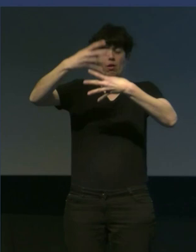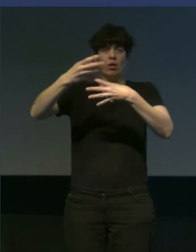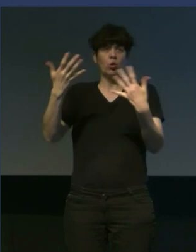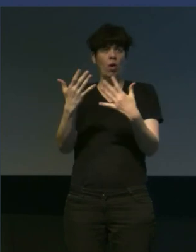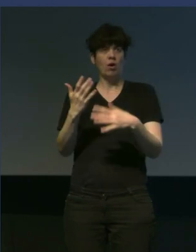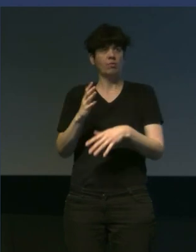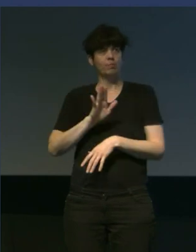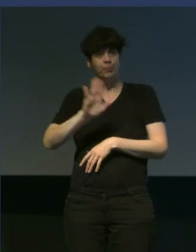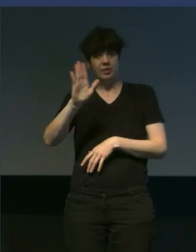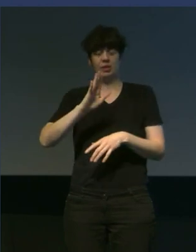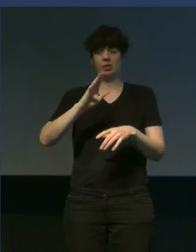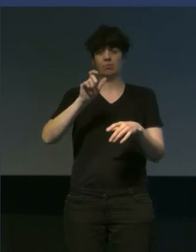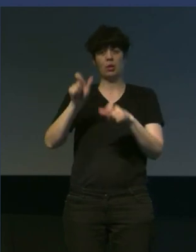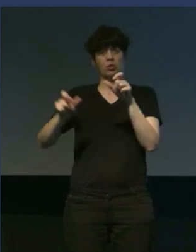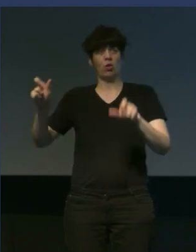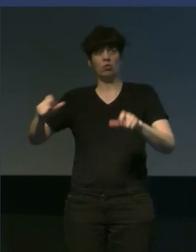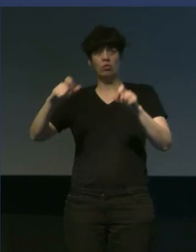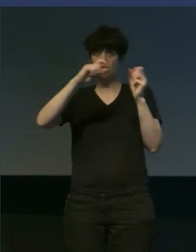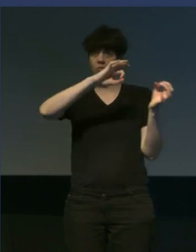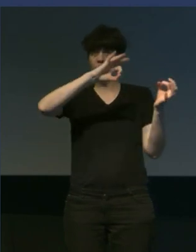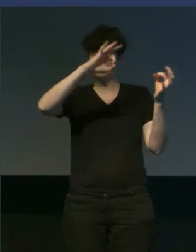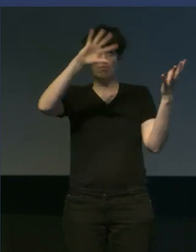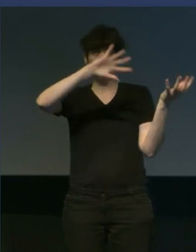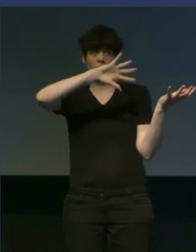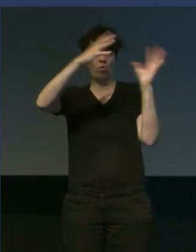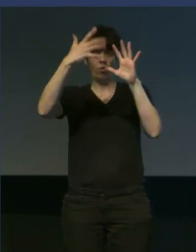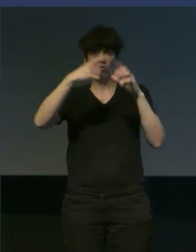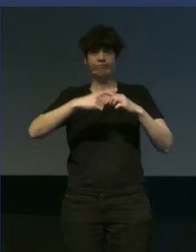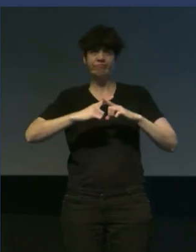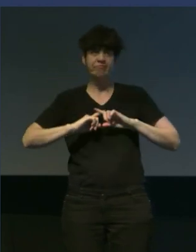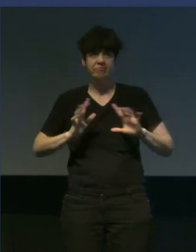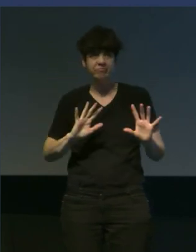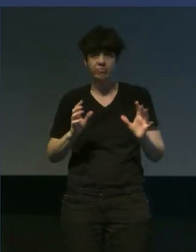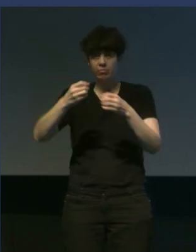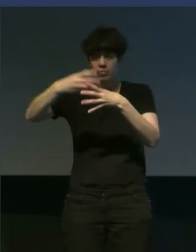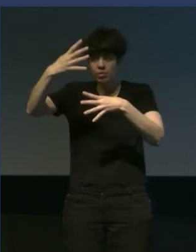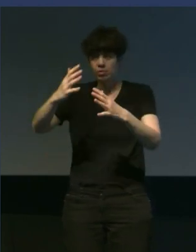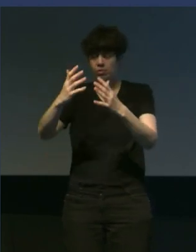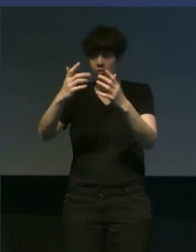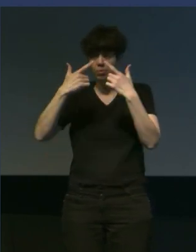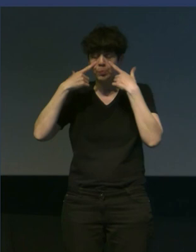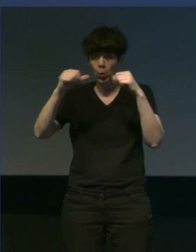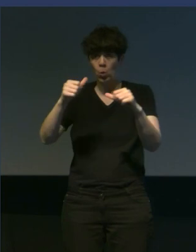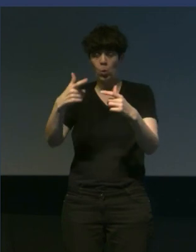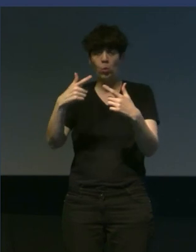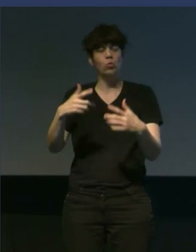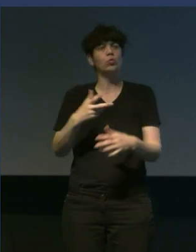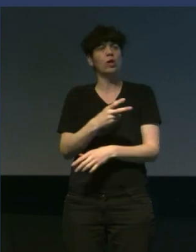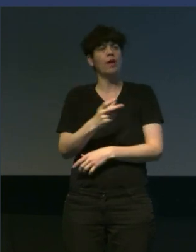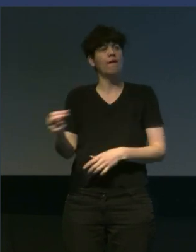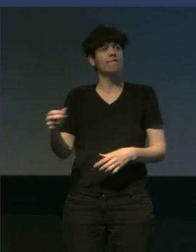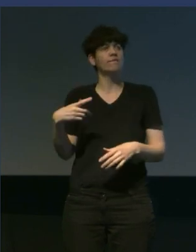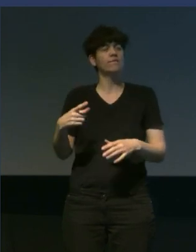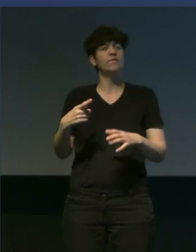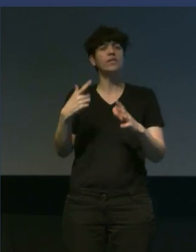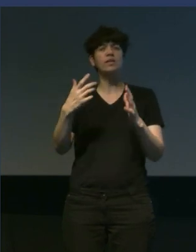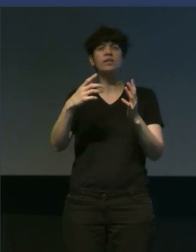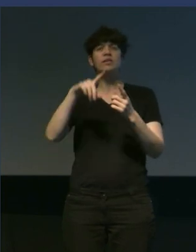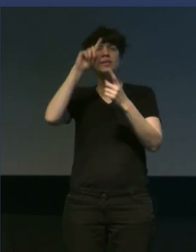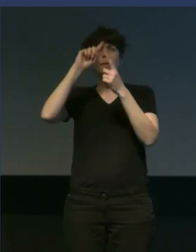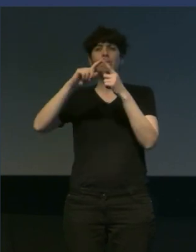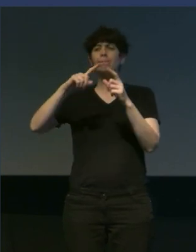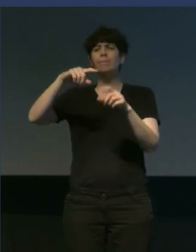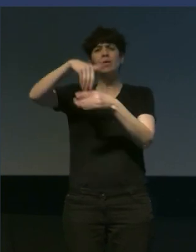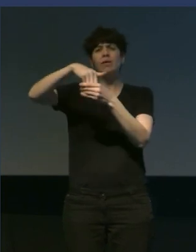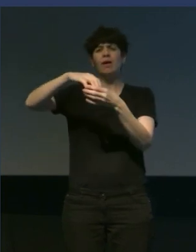y a 3 ans. C'était quand même grave, la situation, c'était trop bien référencé, si tu vois de quoi je parle,